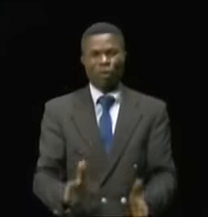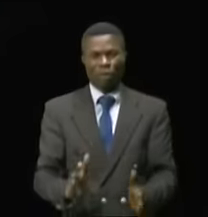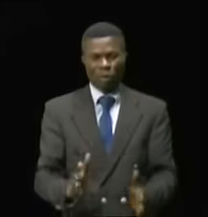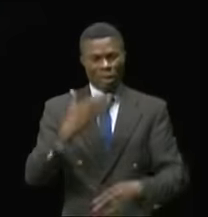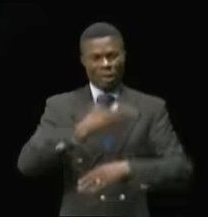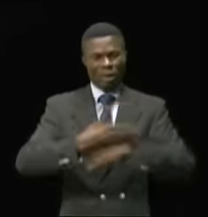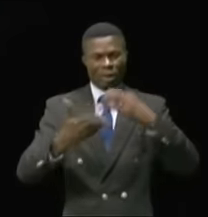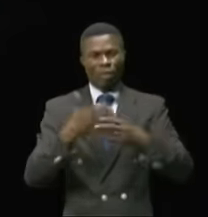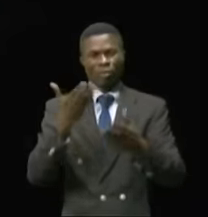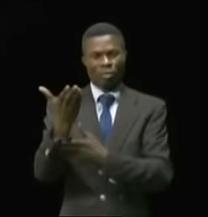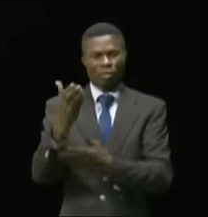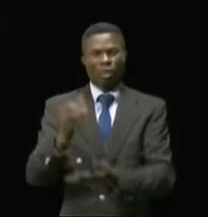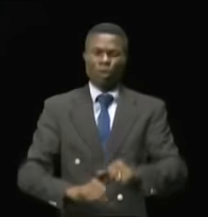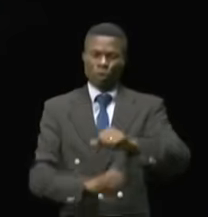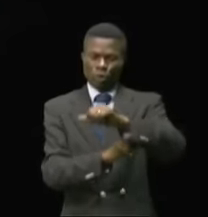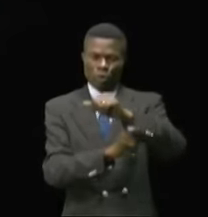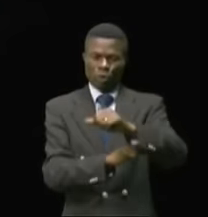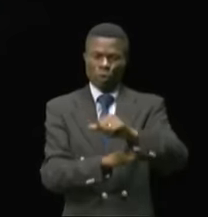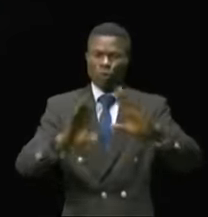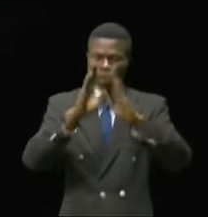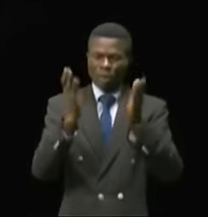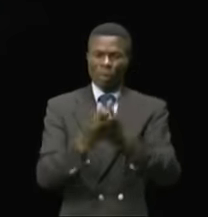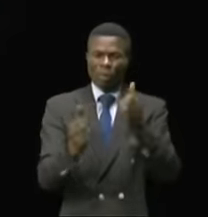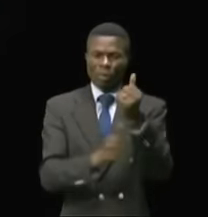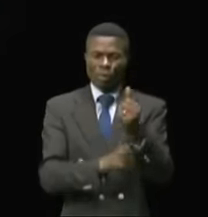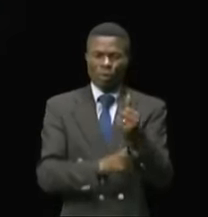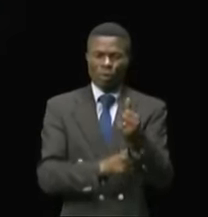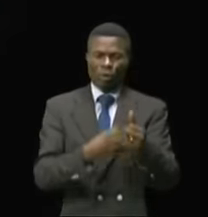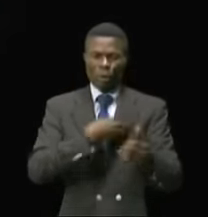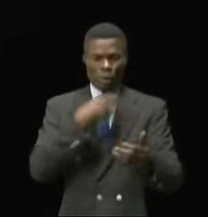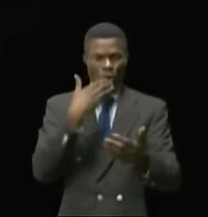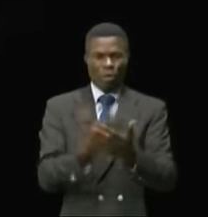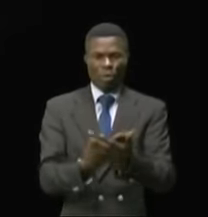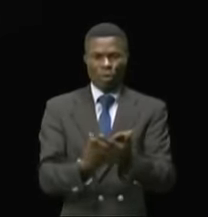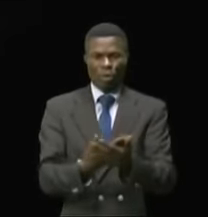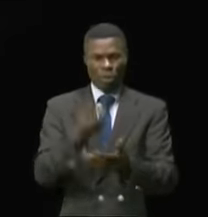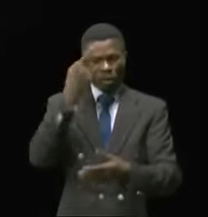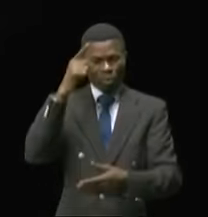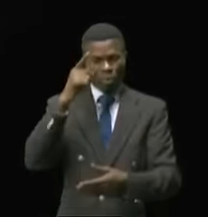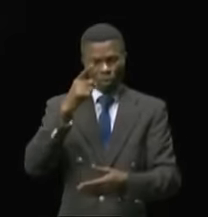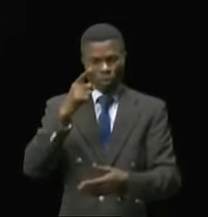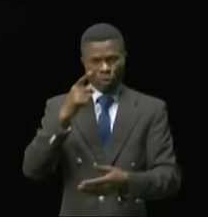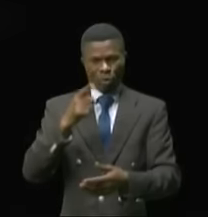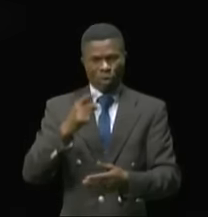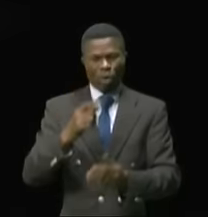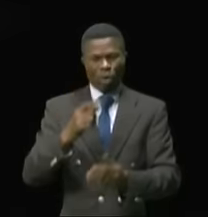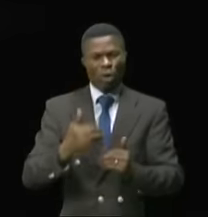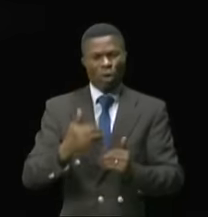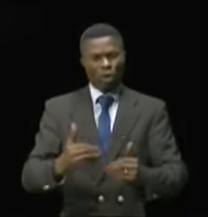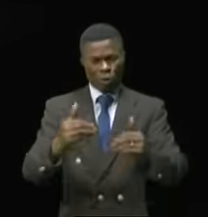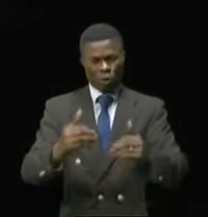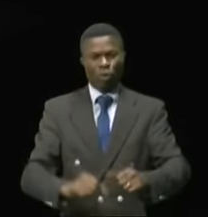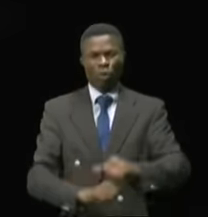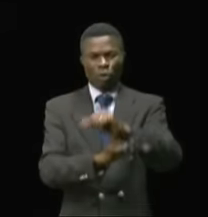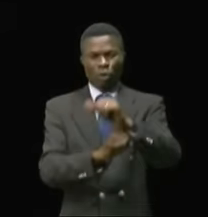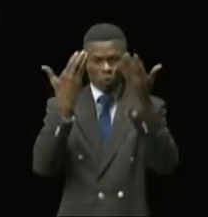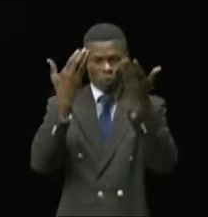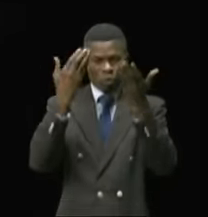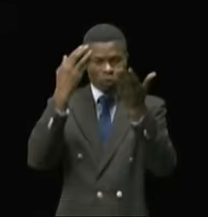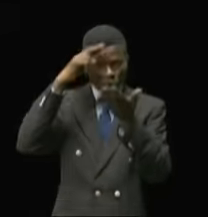Je sollicite l'aide de toute personne de bonne volonté pour continuer mes